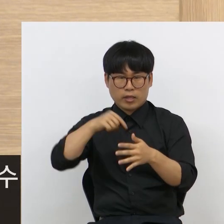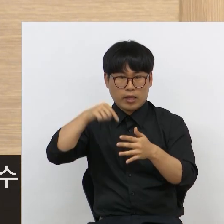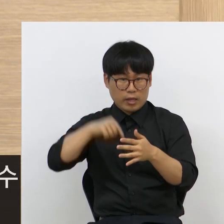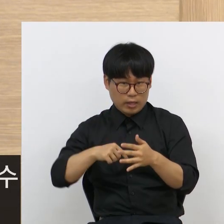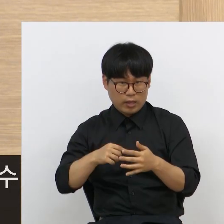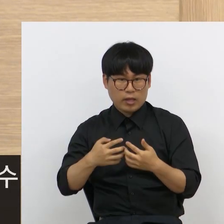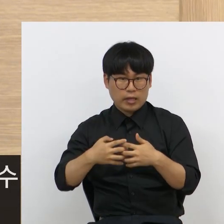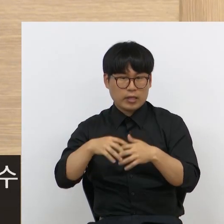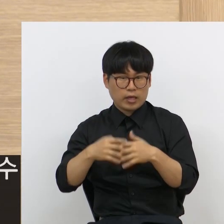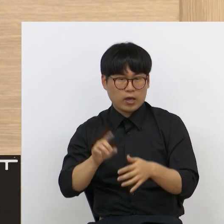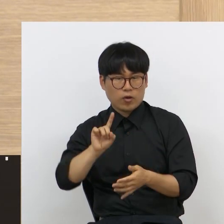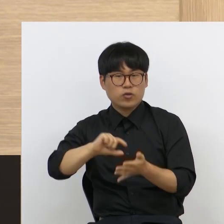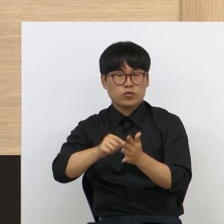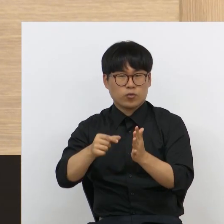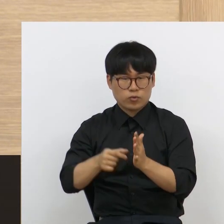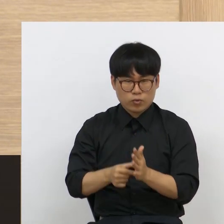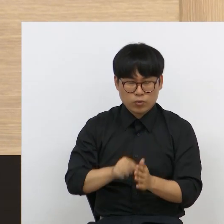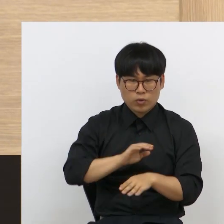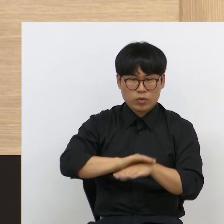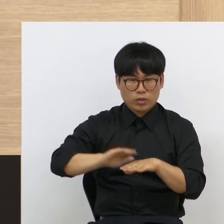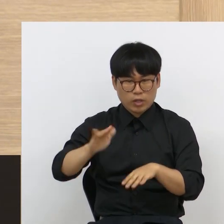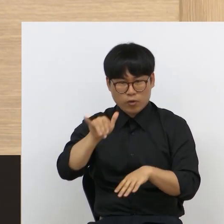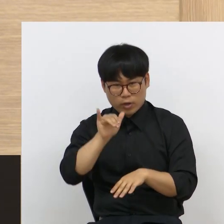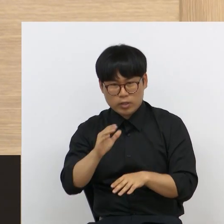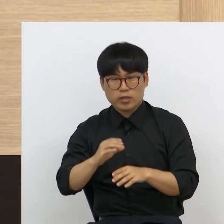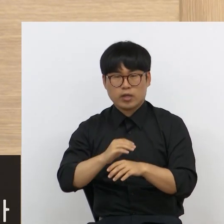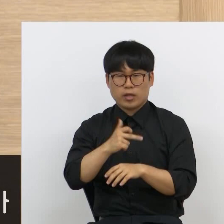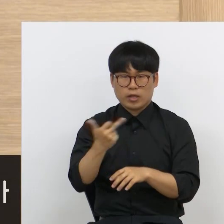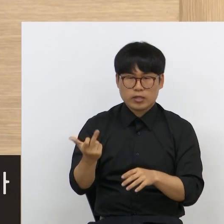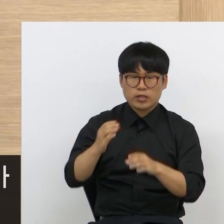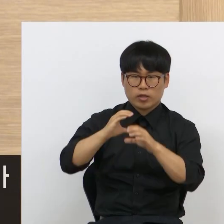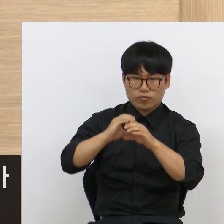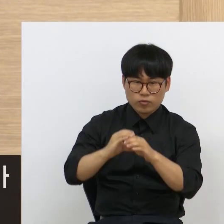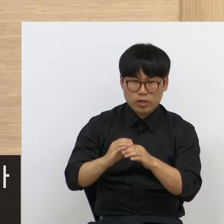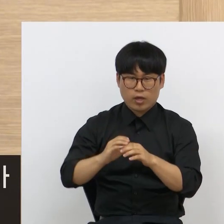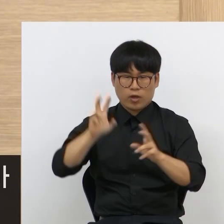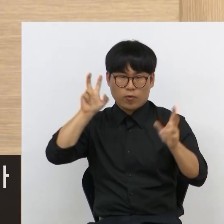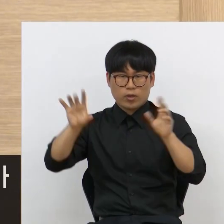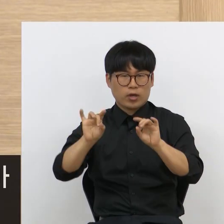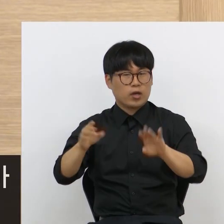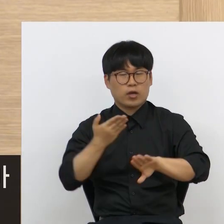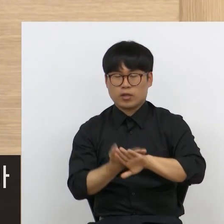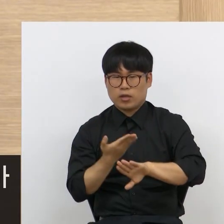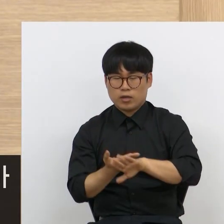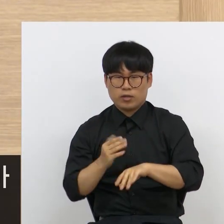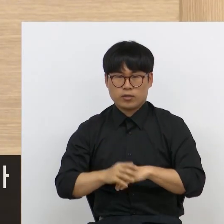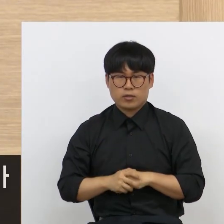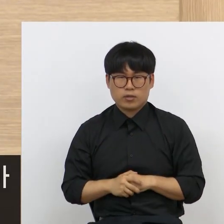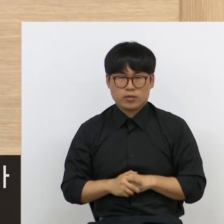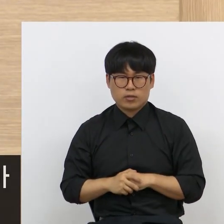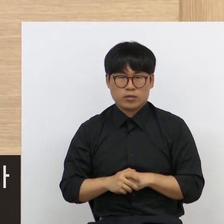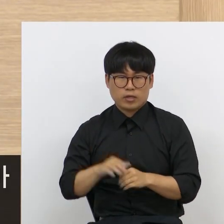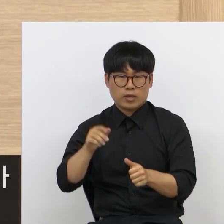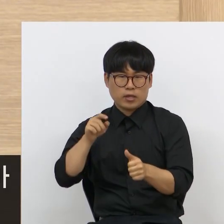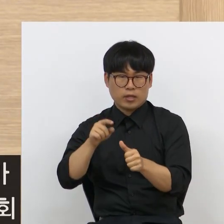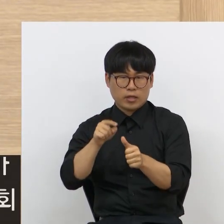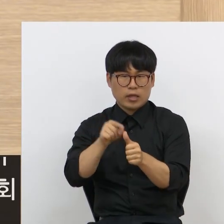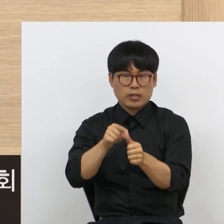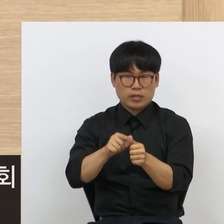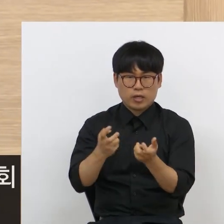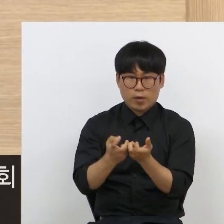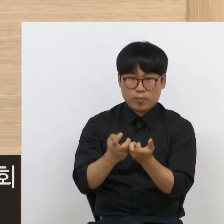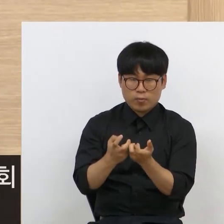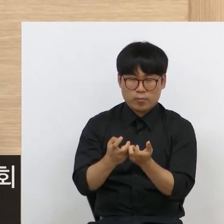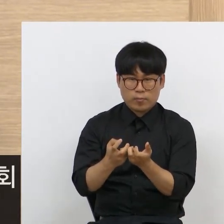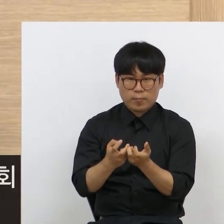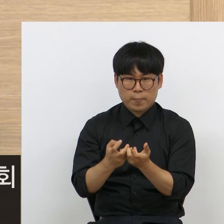내부 기기가 얼마나 내구성이 있냐, 두께가 있냐, 어떻게 고정하냐도 회사별로 다 차이가 있게 됩니다. 자극 방식을 간단히 말씀드리면